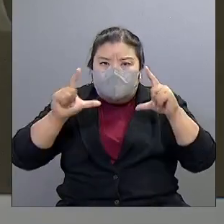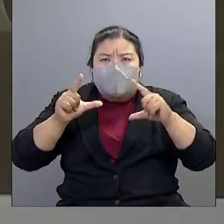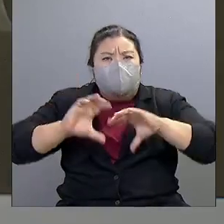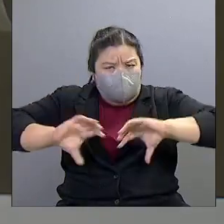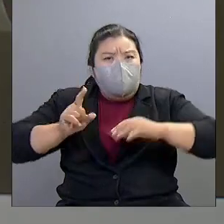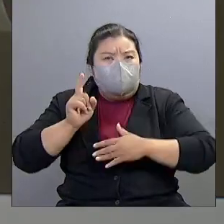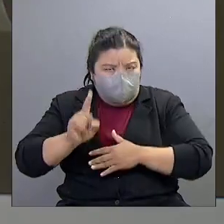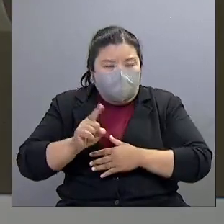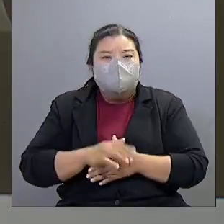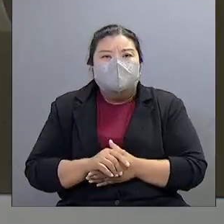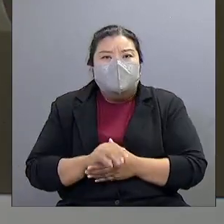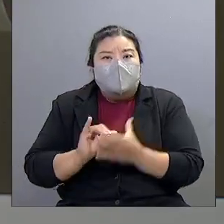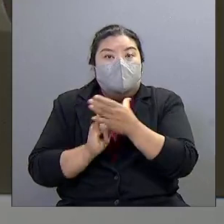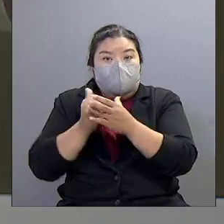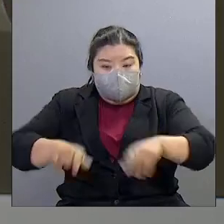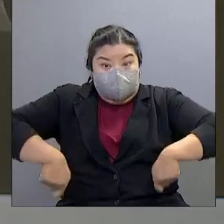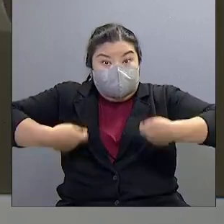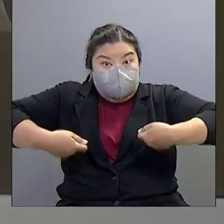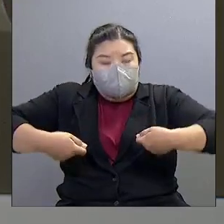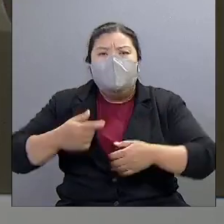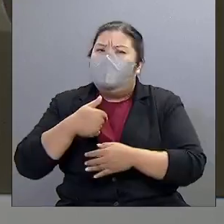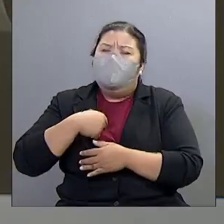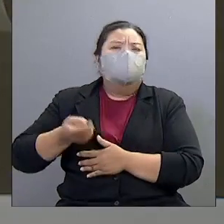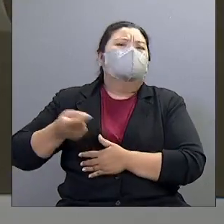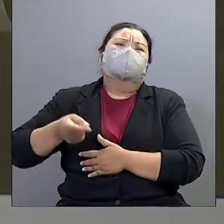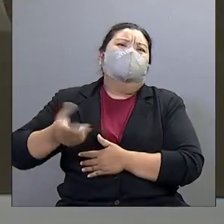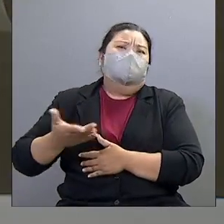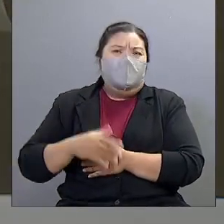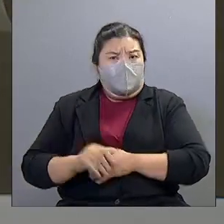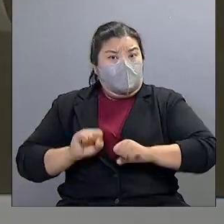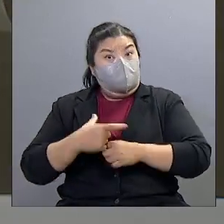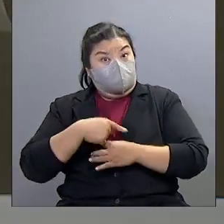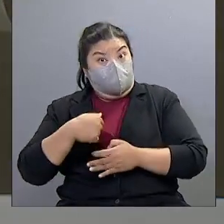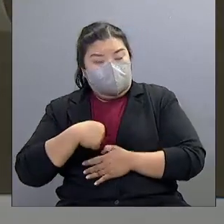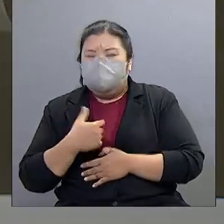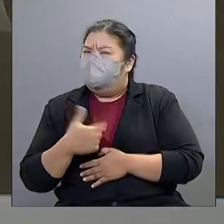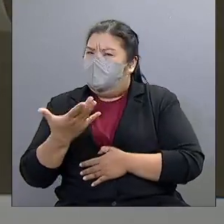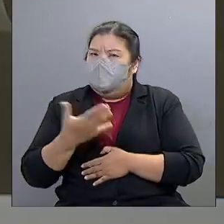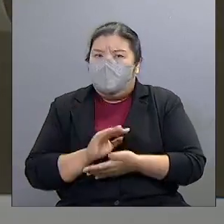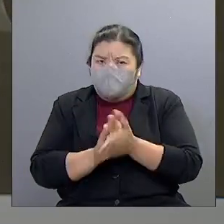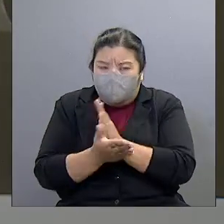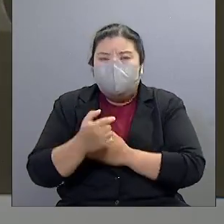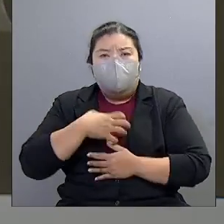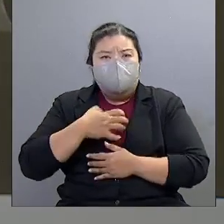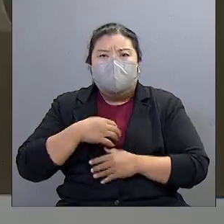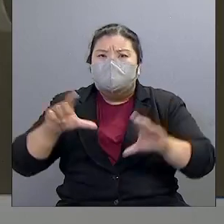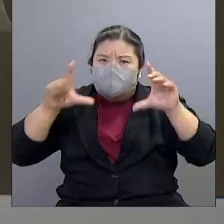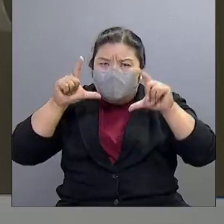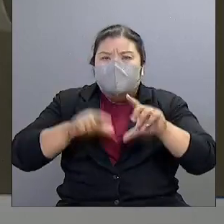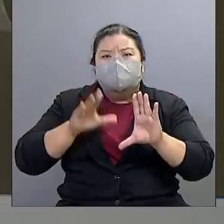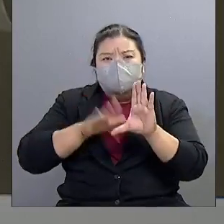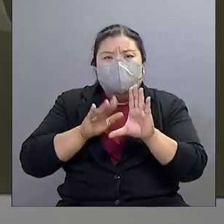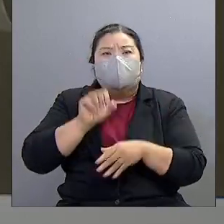แล้วถูกใจวัยรุ่นป.ประวิตรบอกว่าใส่ประจำอยู่แล้วไม่ได้ปรับลุคหรือว่าเตรียมลุยพื้นที่เลือกตั้งหรือแม้แ